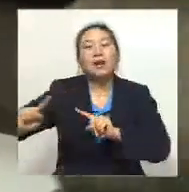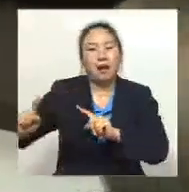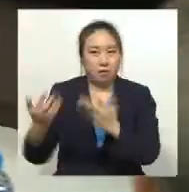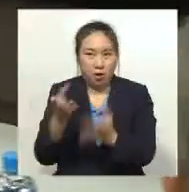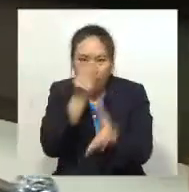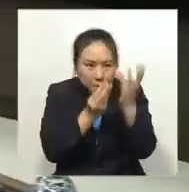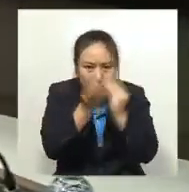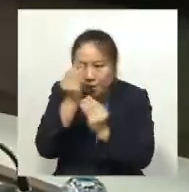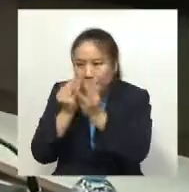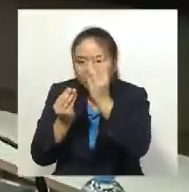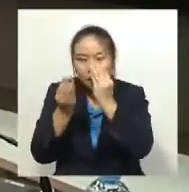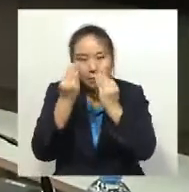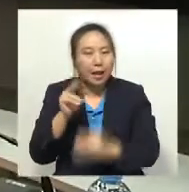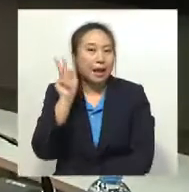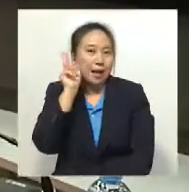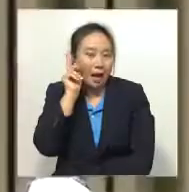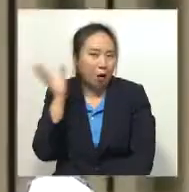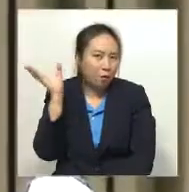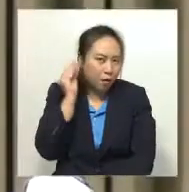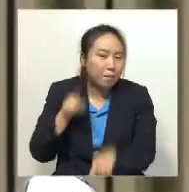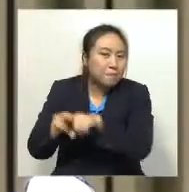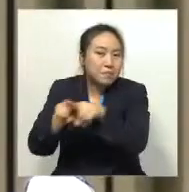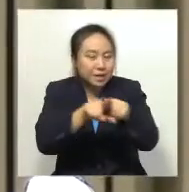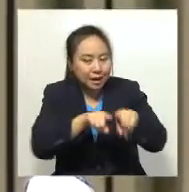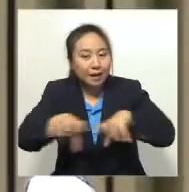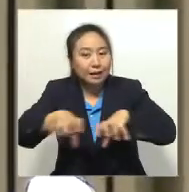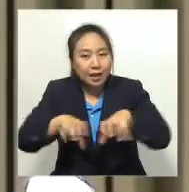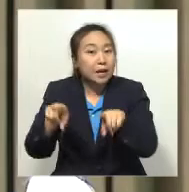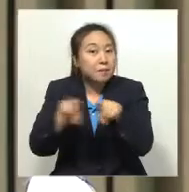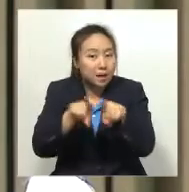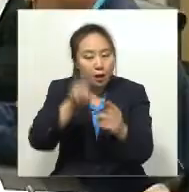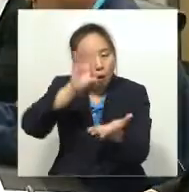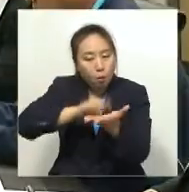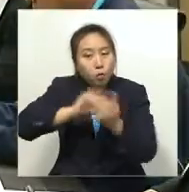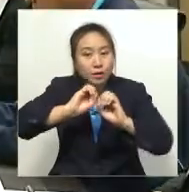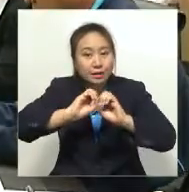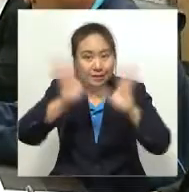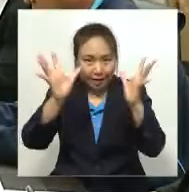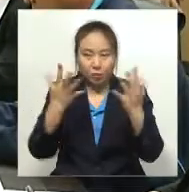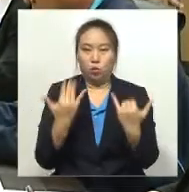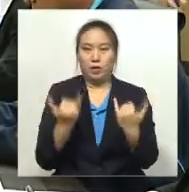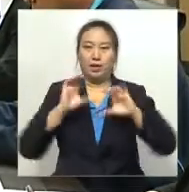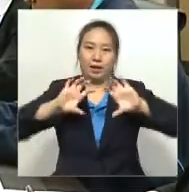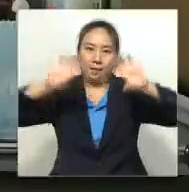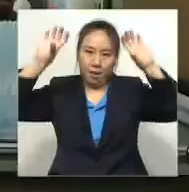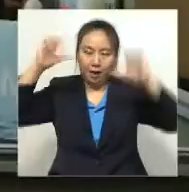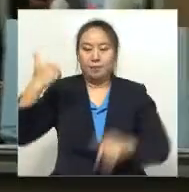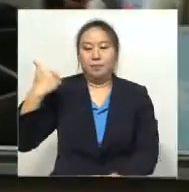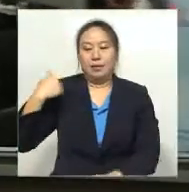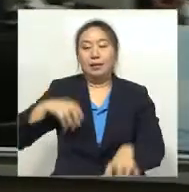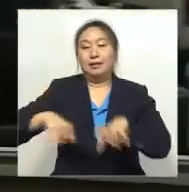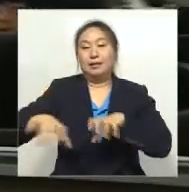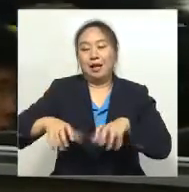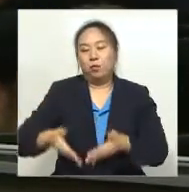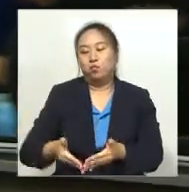เพื่อให้เกิดความเป็นเอกภาพในการบริหารจัดการและมีข้อมูลที่ชัดเจนมากยิ่งขึ้นค่ะรัฐบาลวันนี้ได้มีการจัดตั้ง